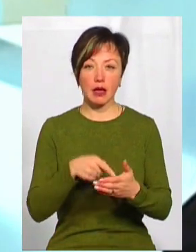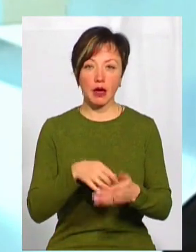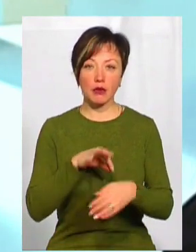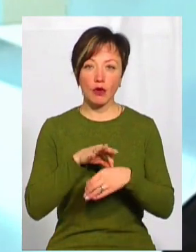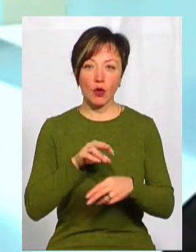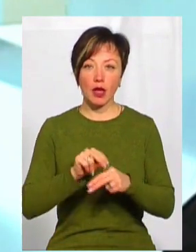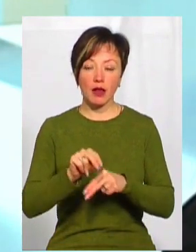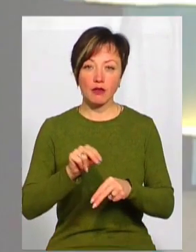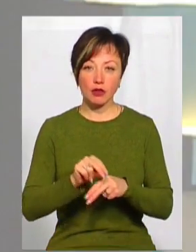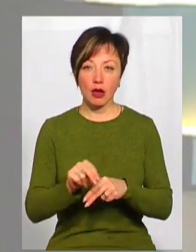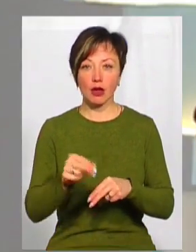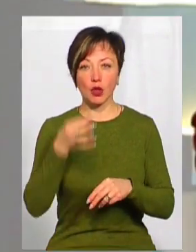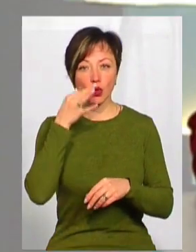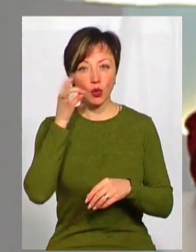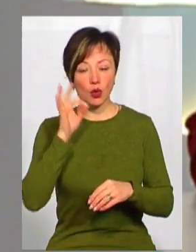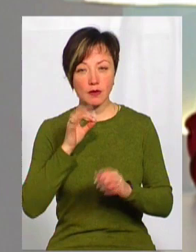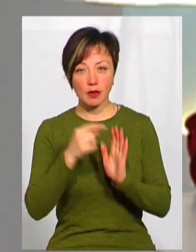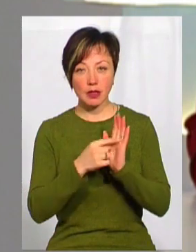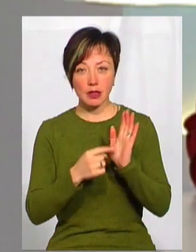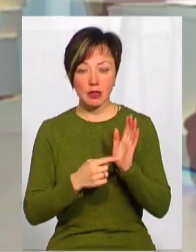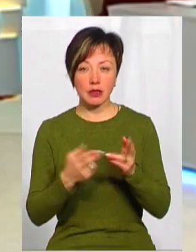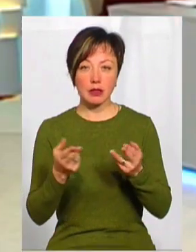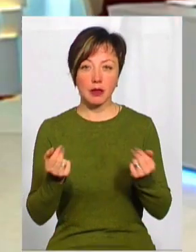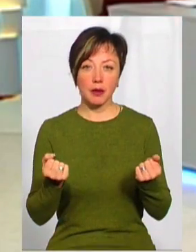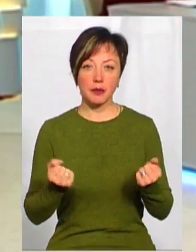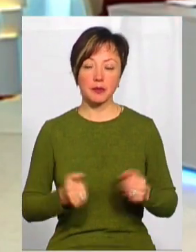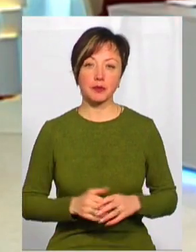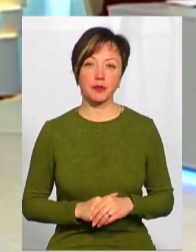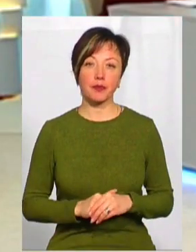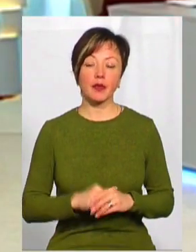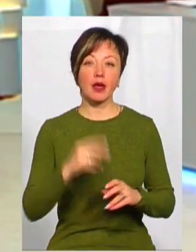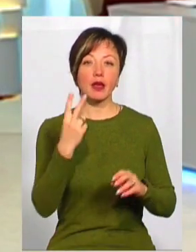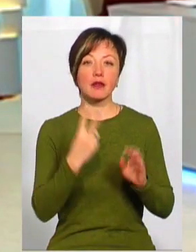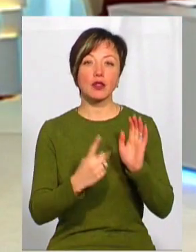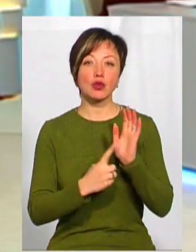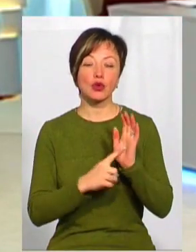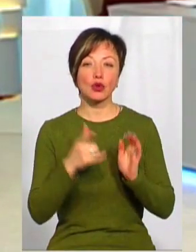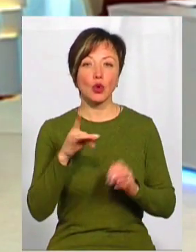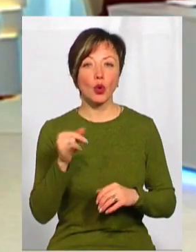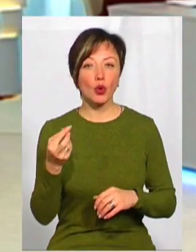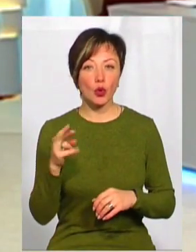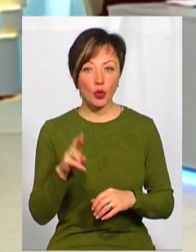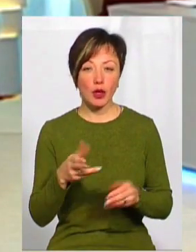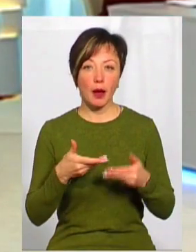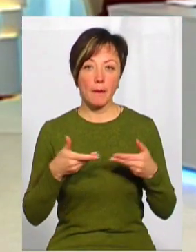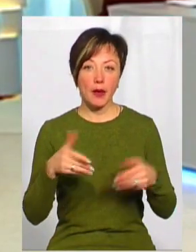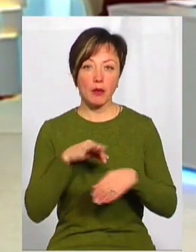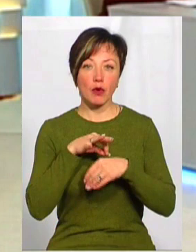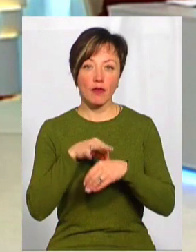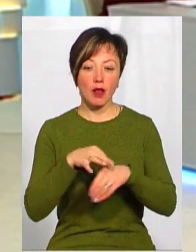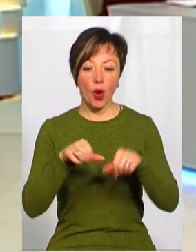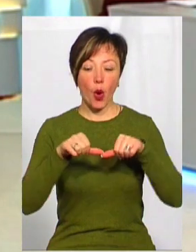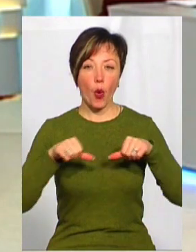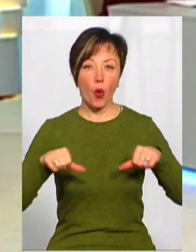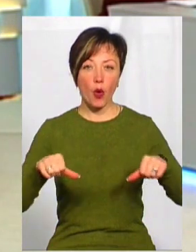проводили навчання. Ну, досвідом ділилися. Так, ділилися досвідом. 26 грудня ми провели